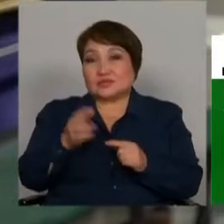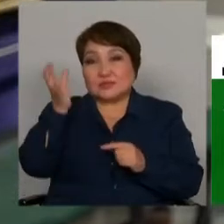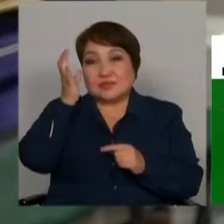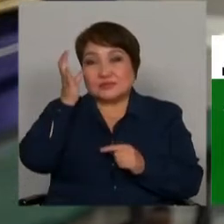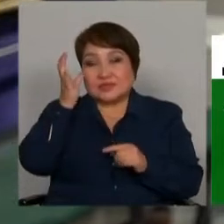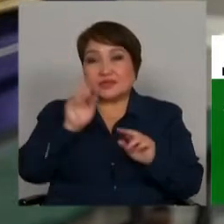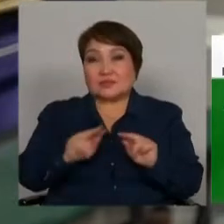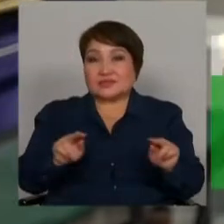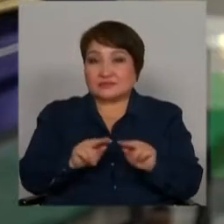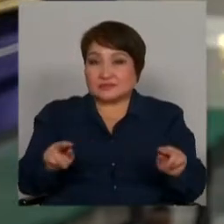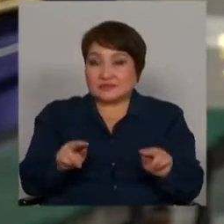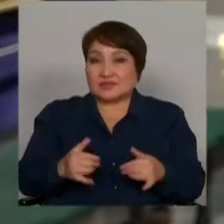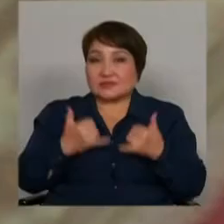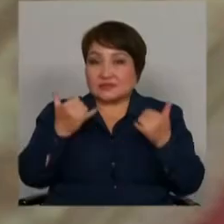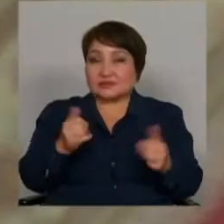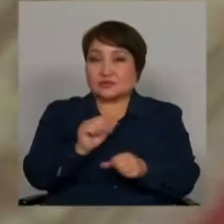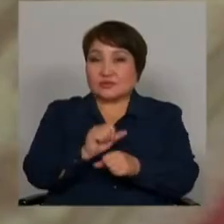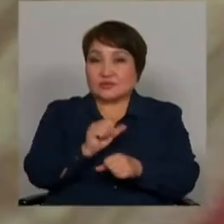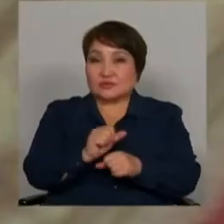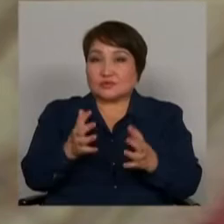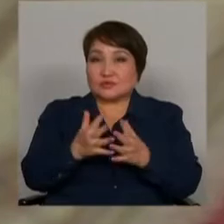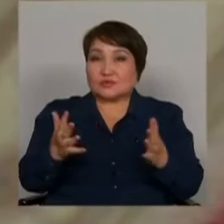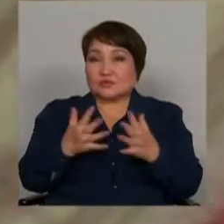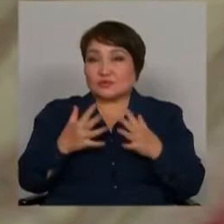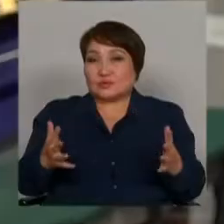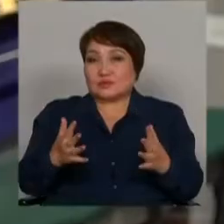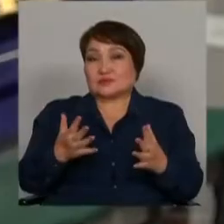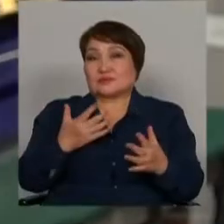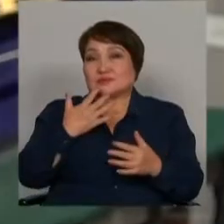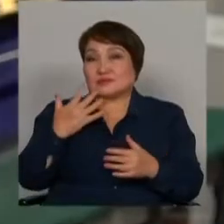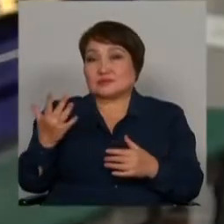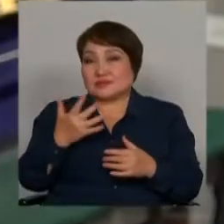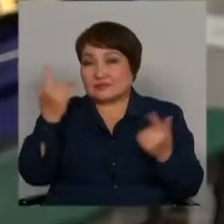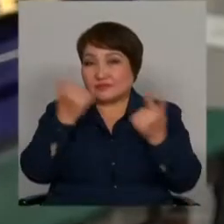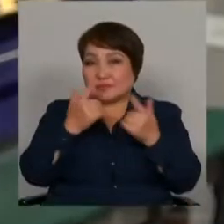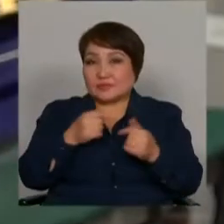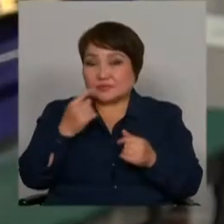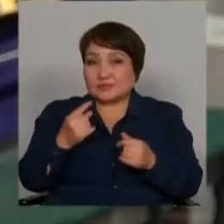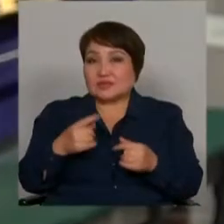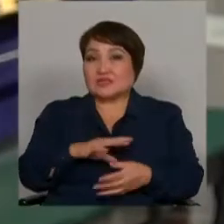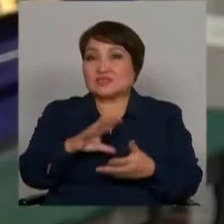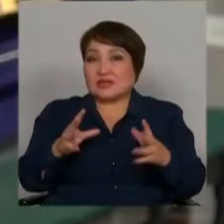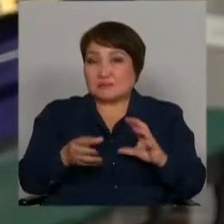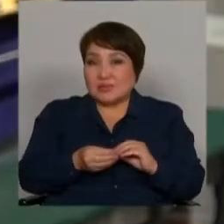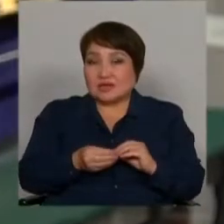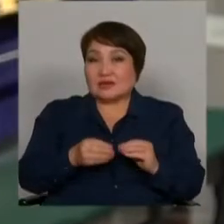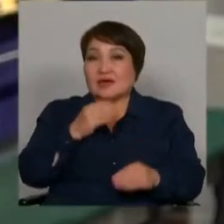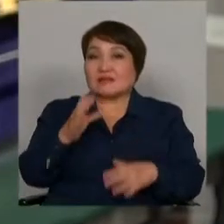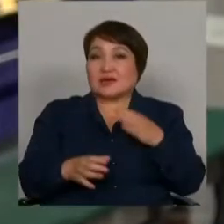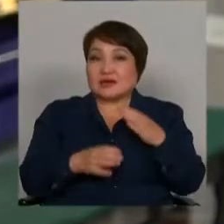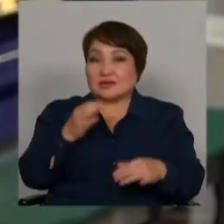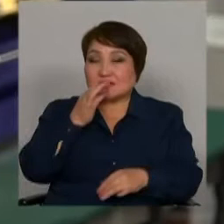тоқтатып, үлкен-үлкен бағыттар береді. Жалпы халықаралық тәжірибесінен